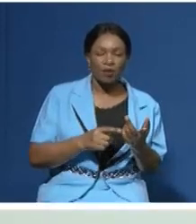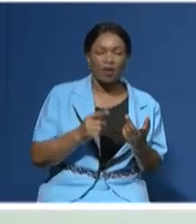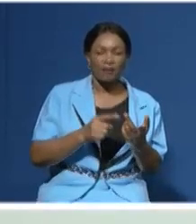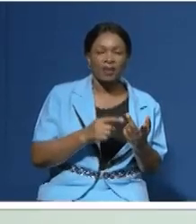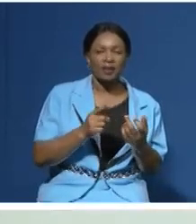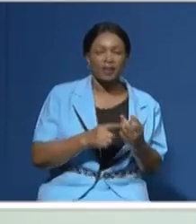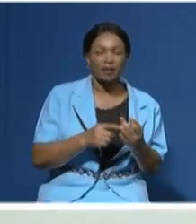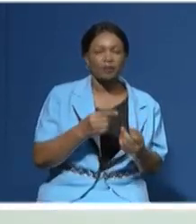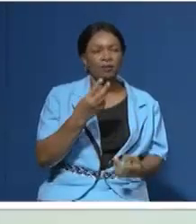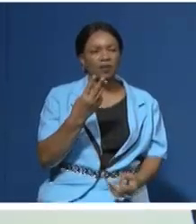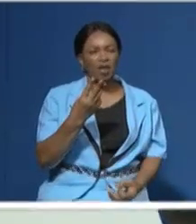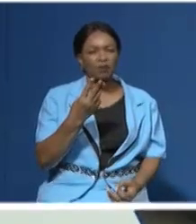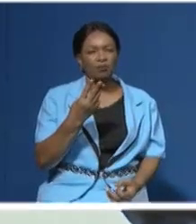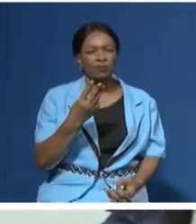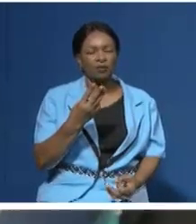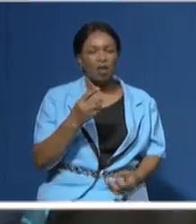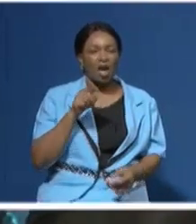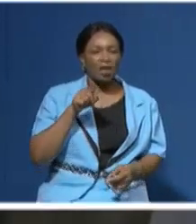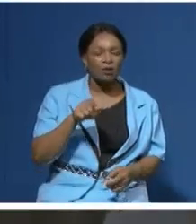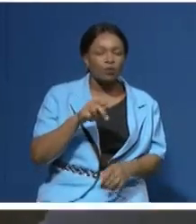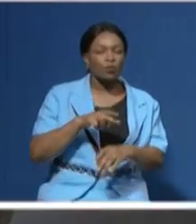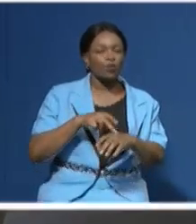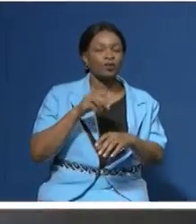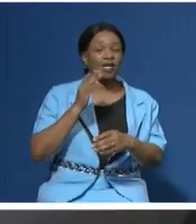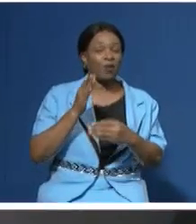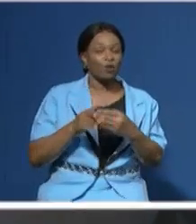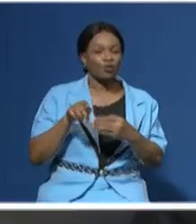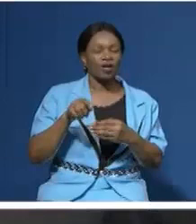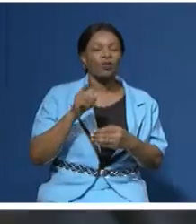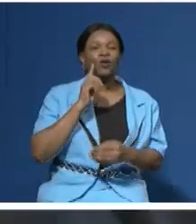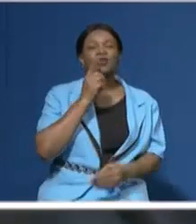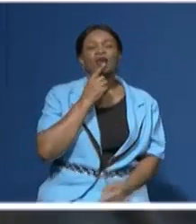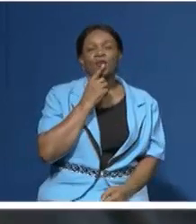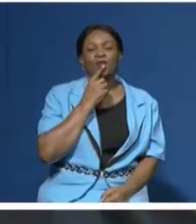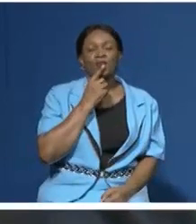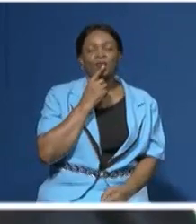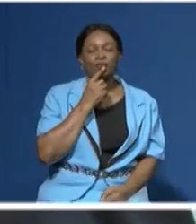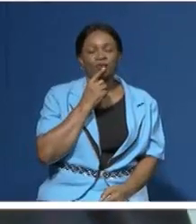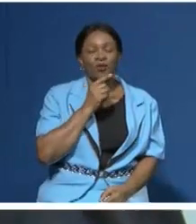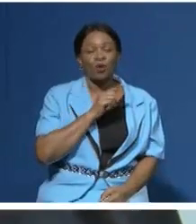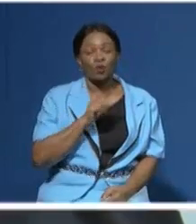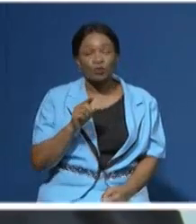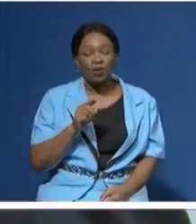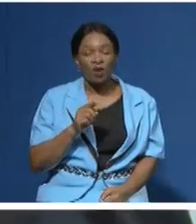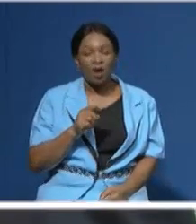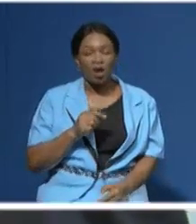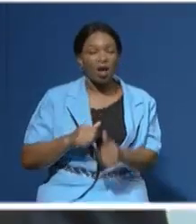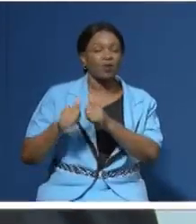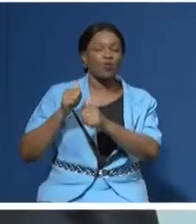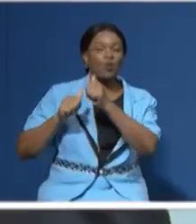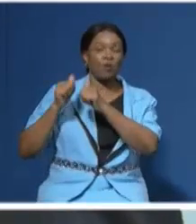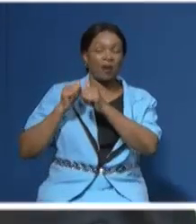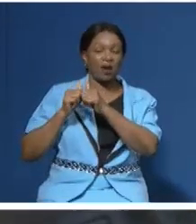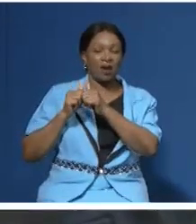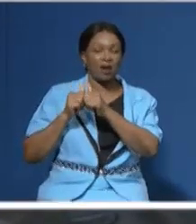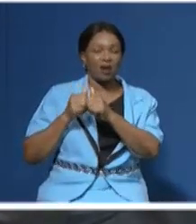1, 2, 3. Kwa hiyo namba nayo gusa ya mwisho ndio jawabu lake. Kwa 2 jumlisha 3 ni ngapi? 5. Kutoa anarudi nyuma. Kwa